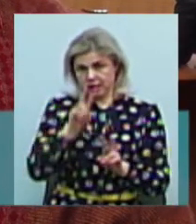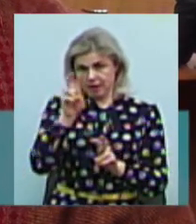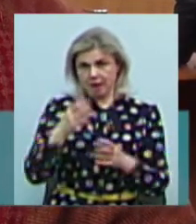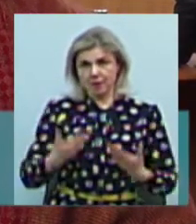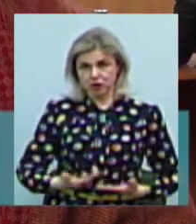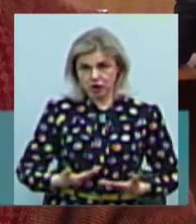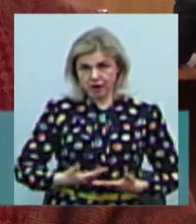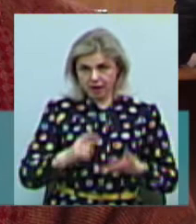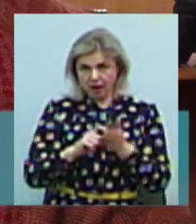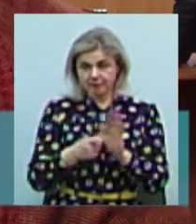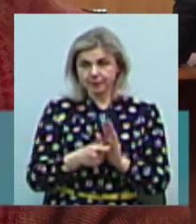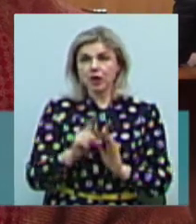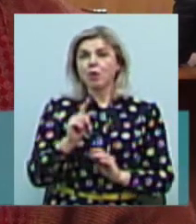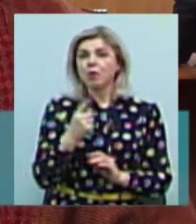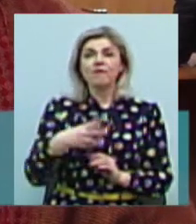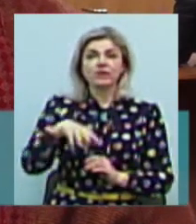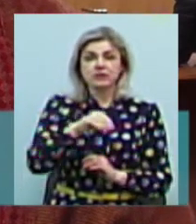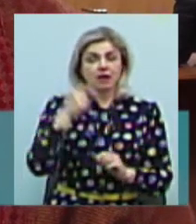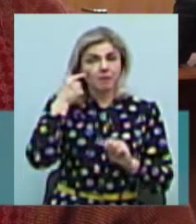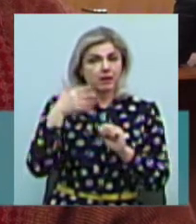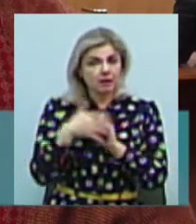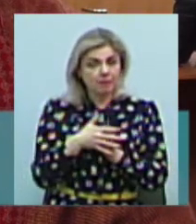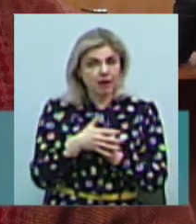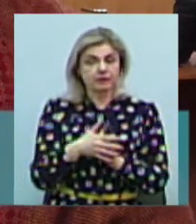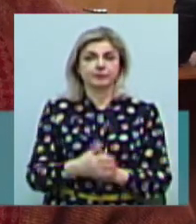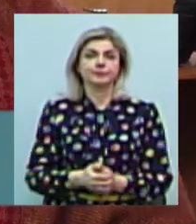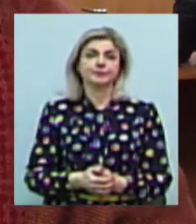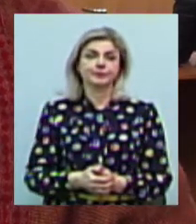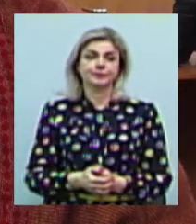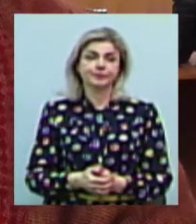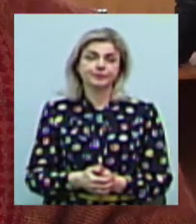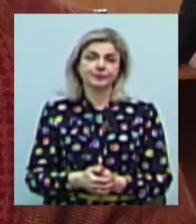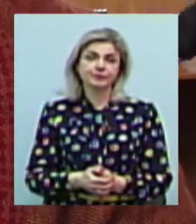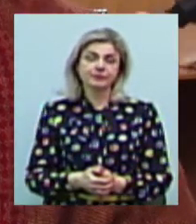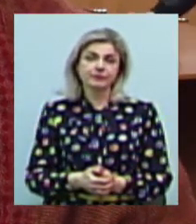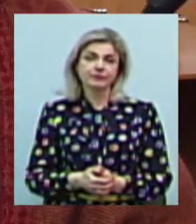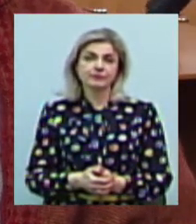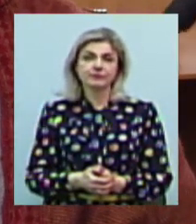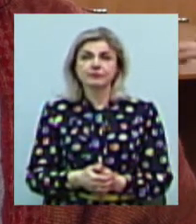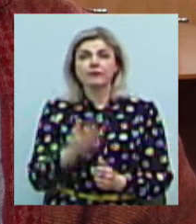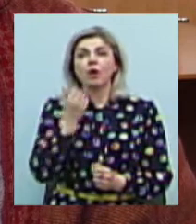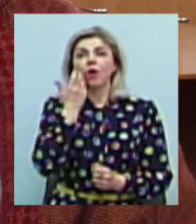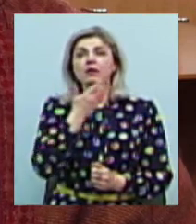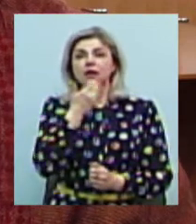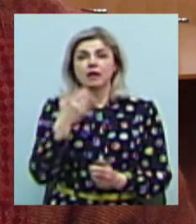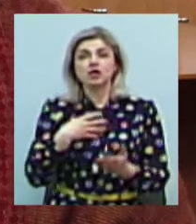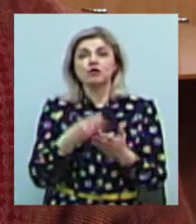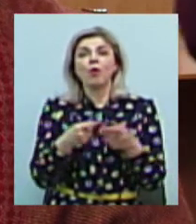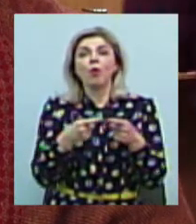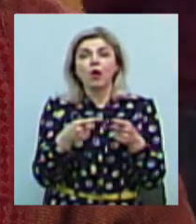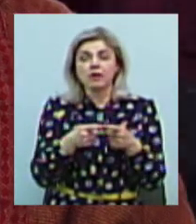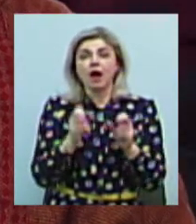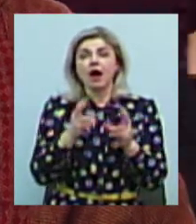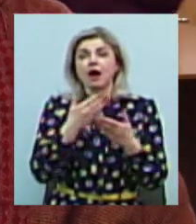що всі розуміють, коли немає. Актуальна дуже тема житла, тому що всі розуміють, коли немає свого кутка, як і